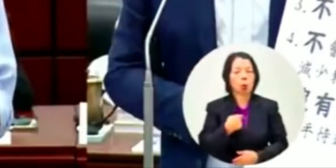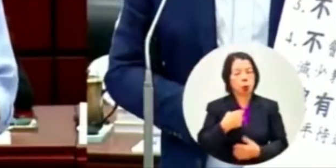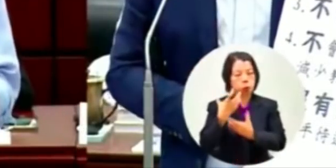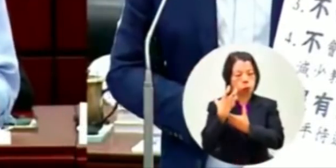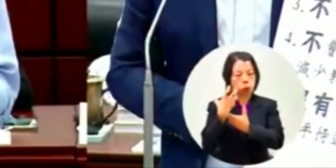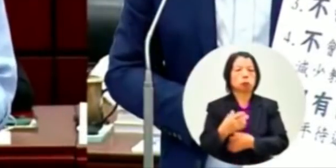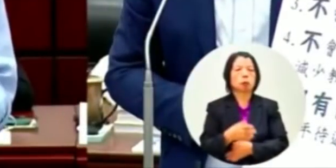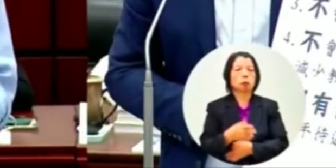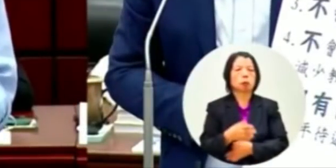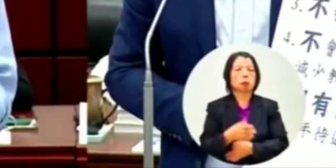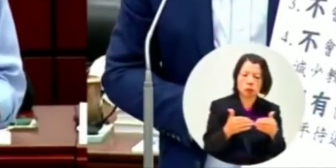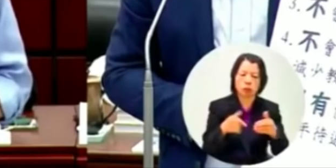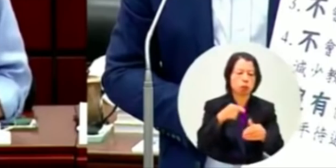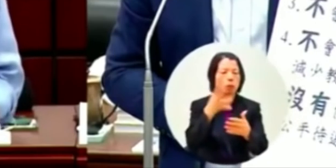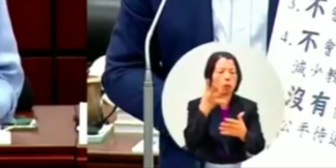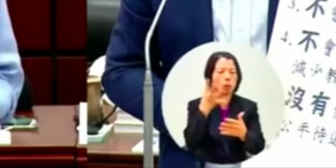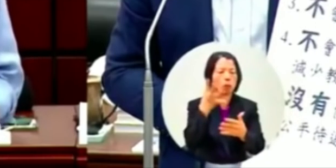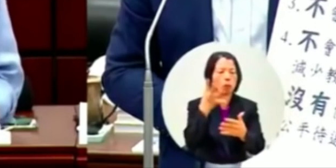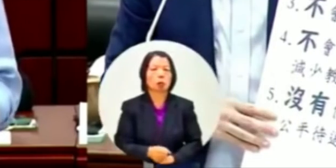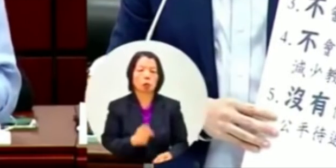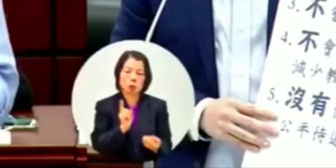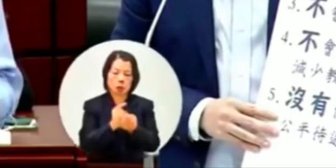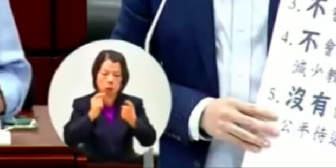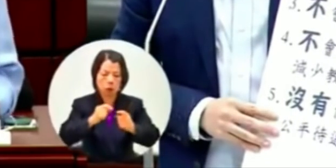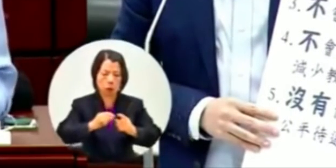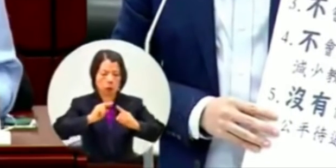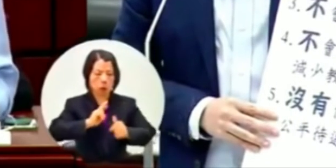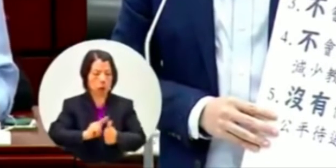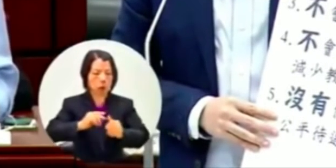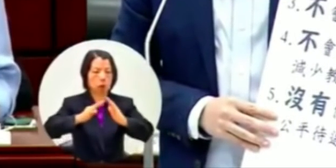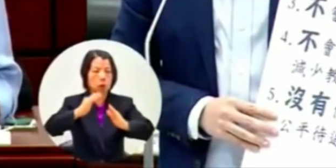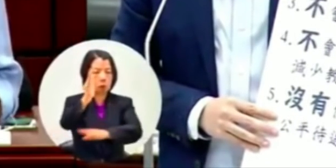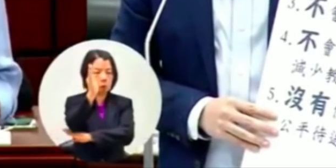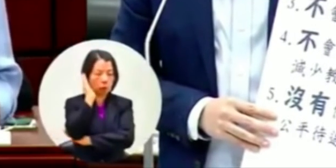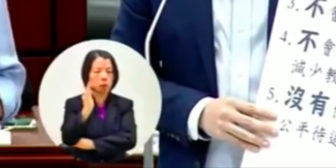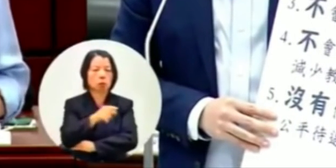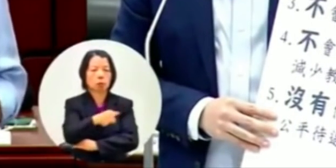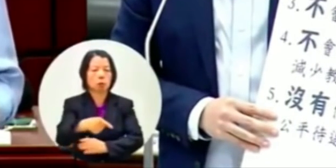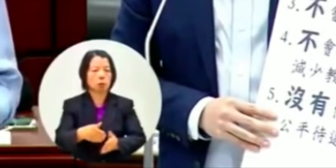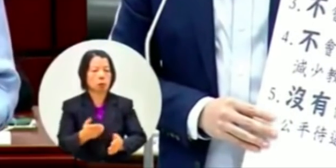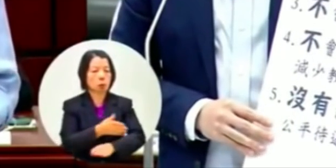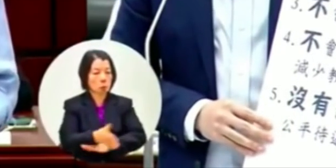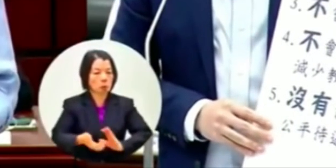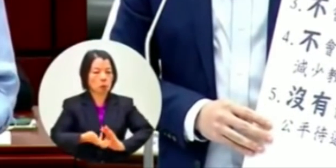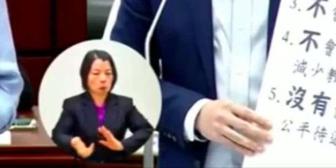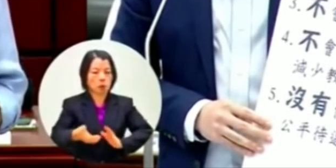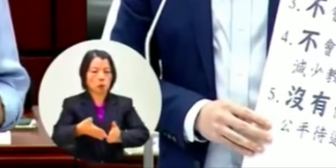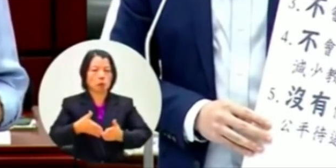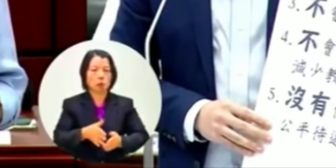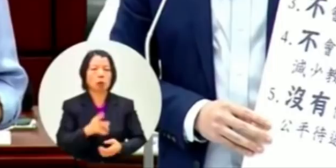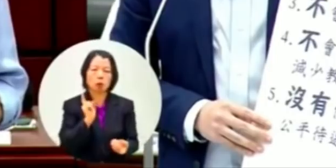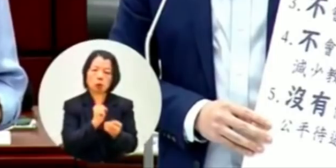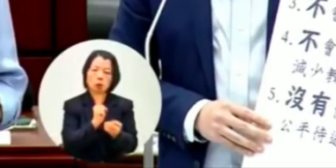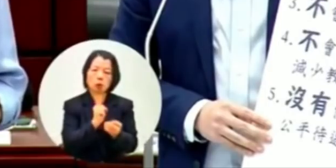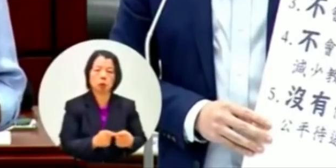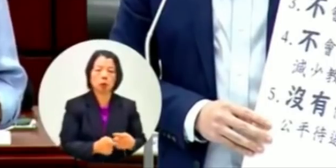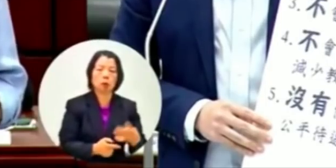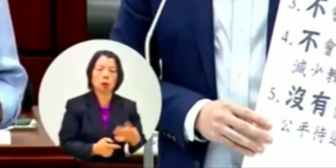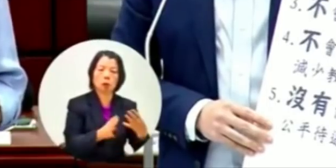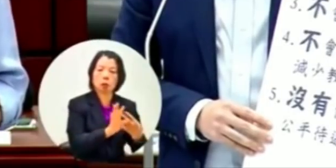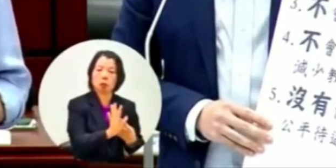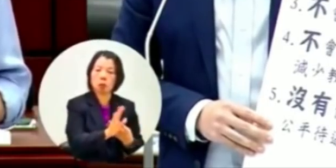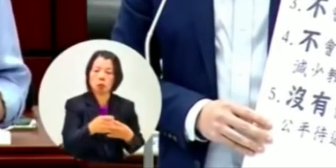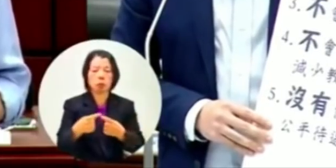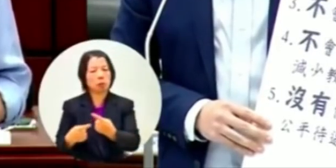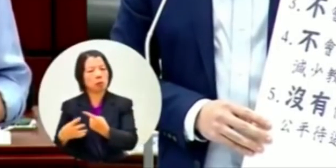询，要求市政府重视大林埔迁村，我们强烈的感受到。你刚刚讲那个四部一没有，或者将来过一段时